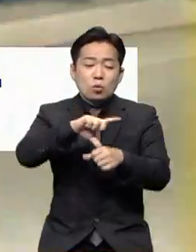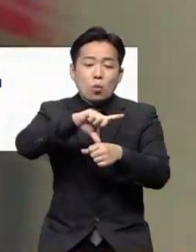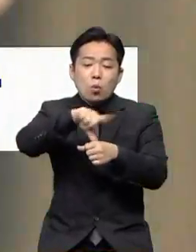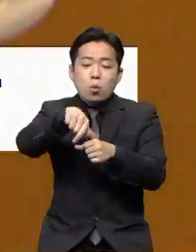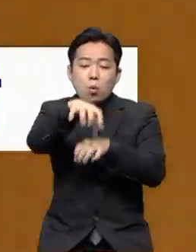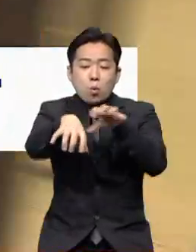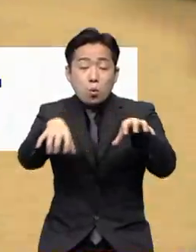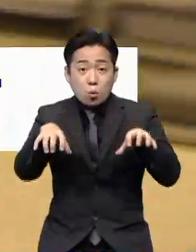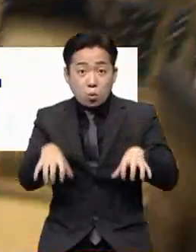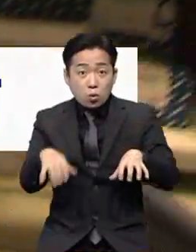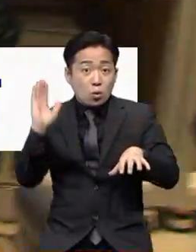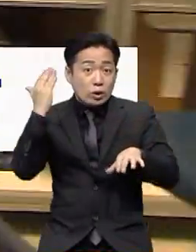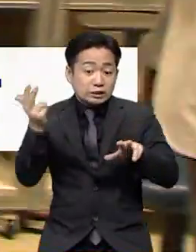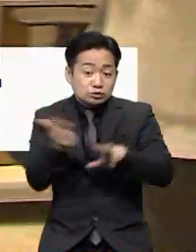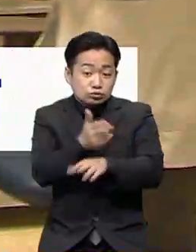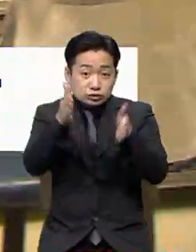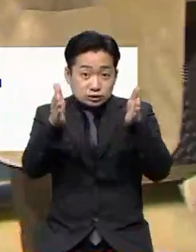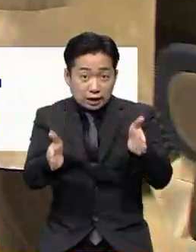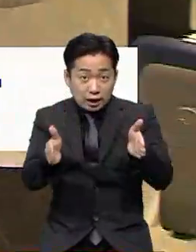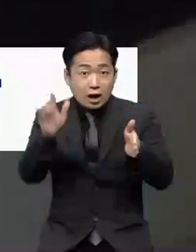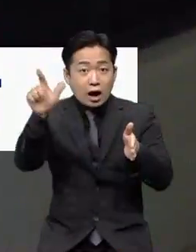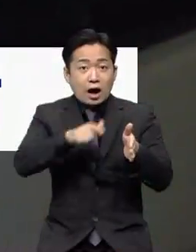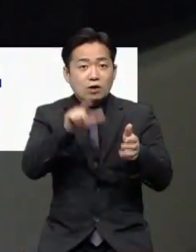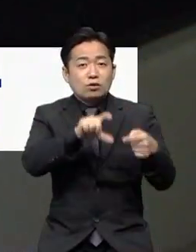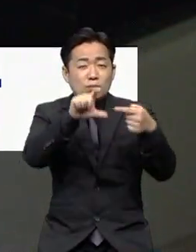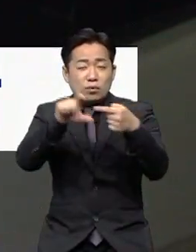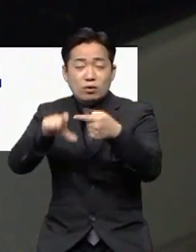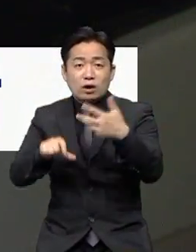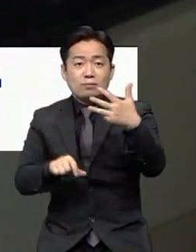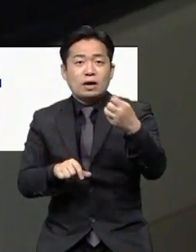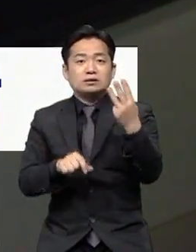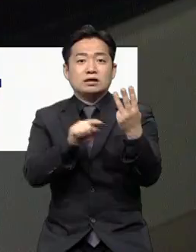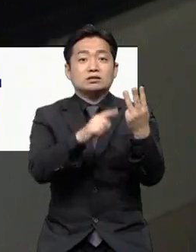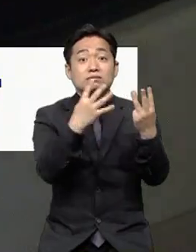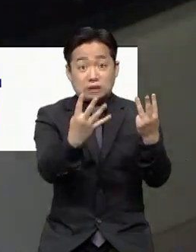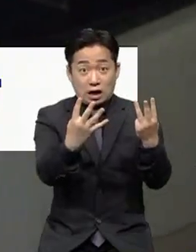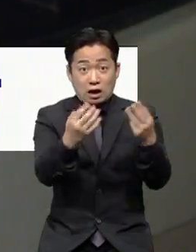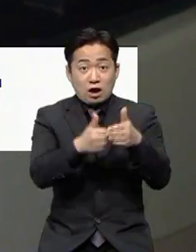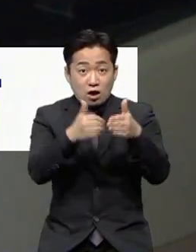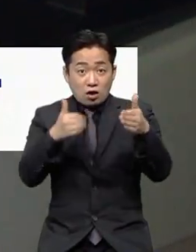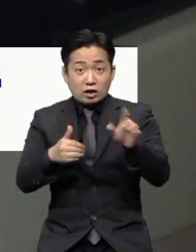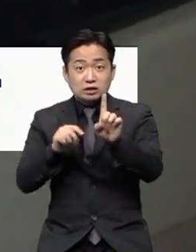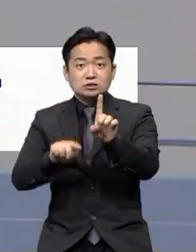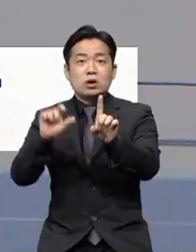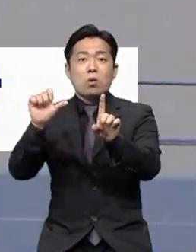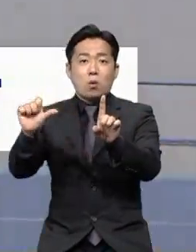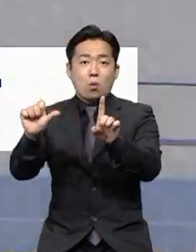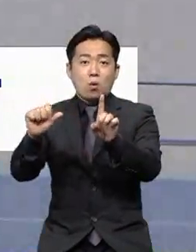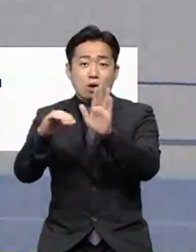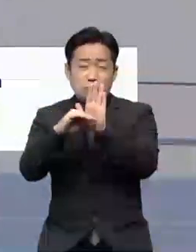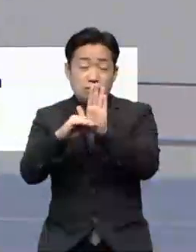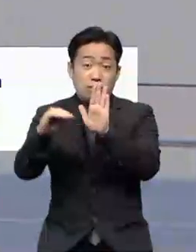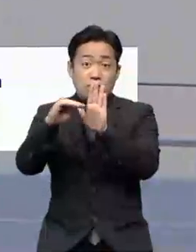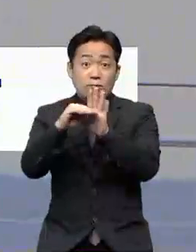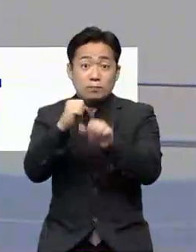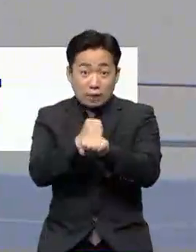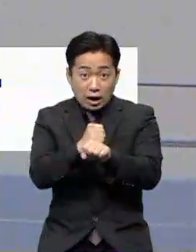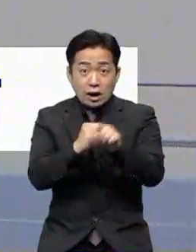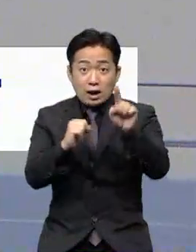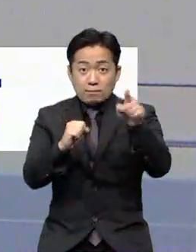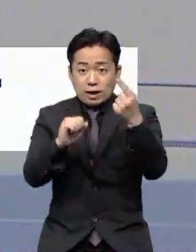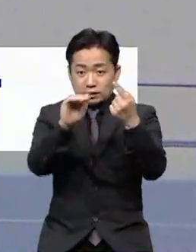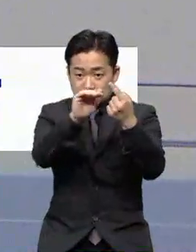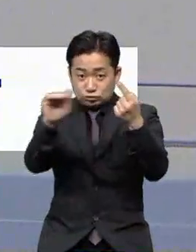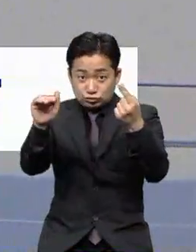최근 일주일 동안 하루 평균 확진자가 83.4명으로 거리두기 1.5단계 상향 기준인 100명